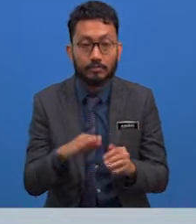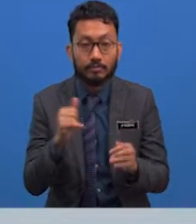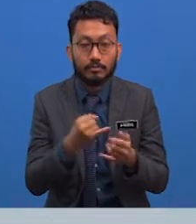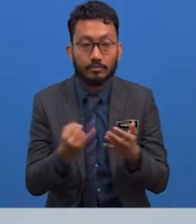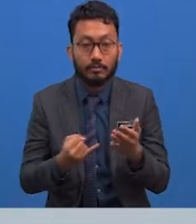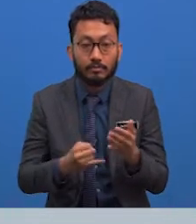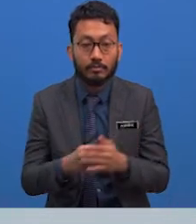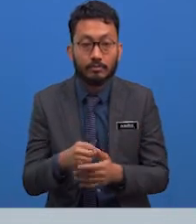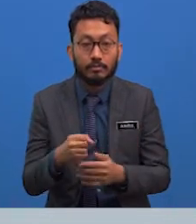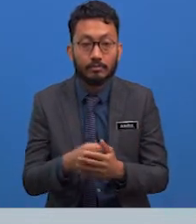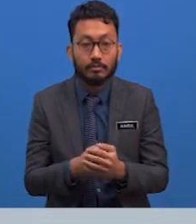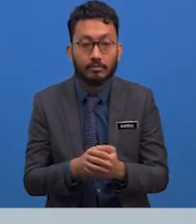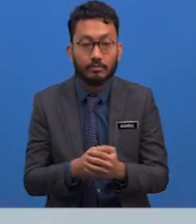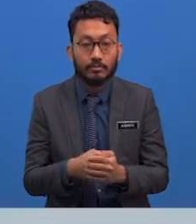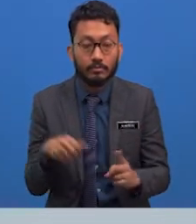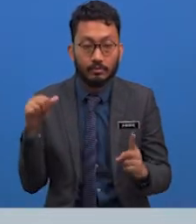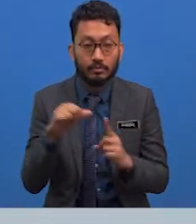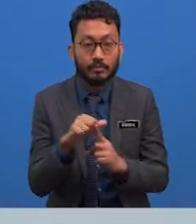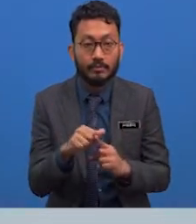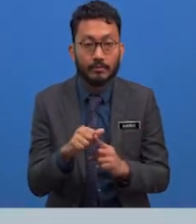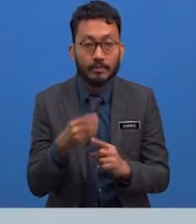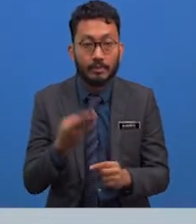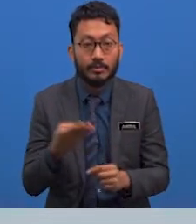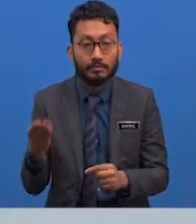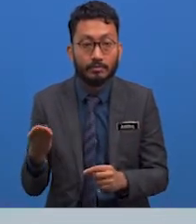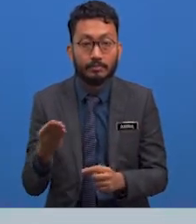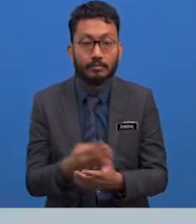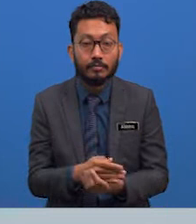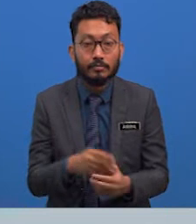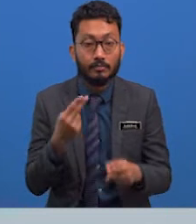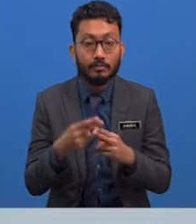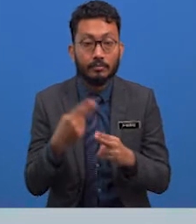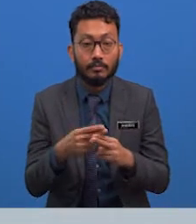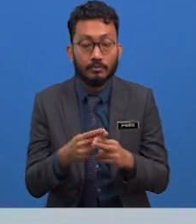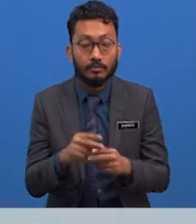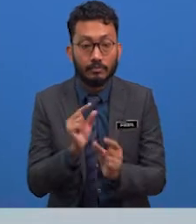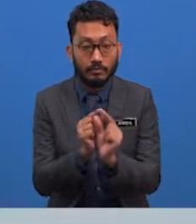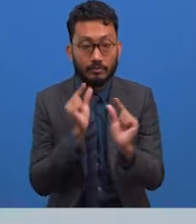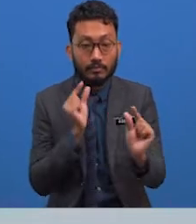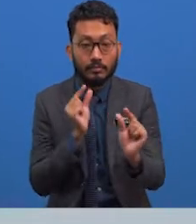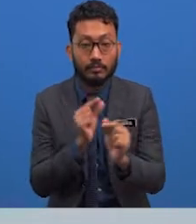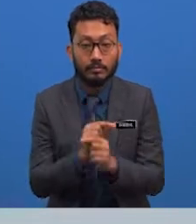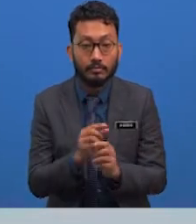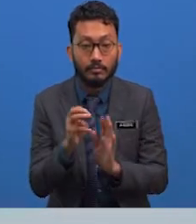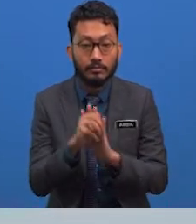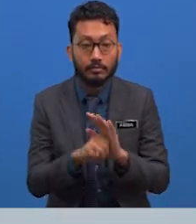objek. Garis yang mengufuk dengan mata pemerhati dinamakan sebagai garis